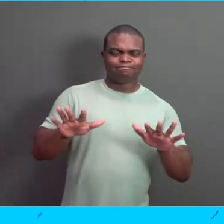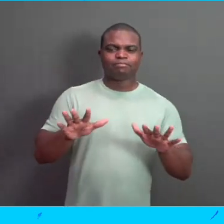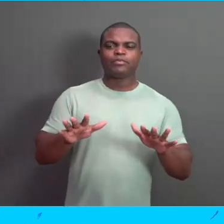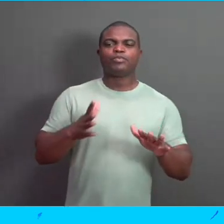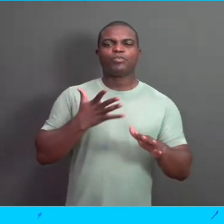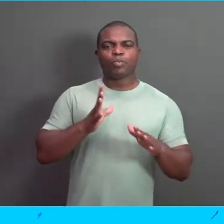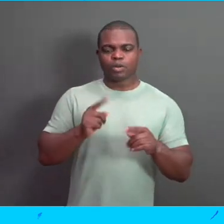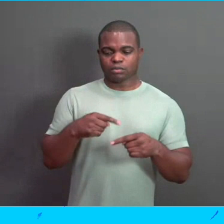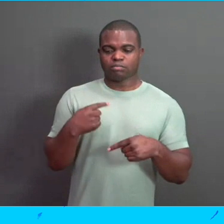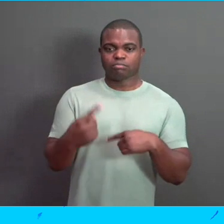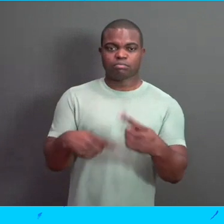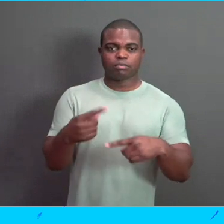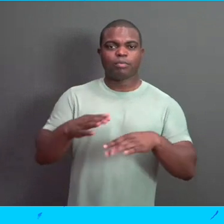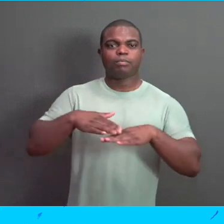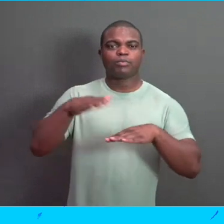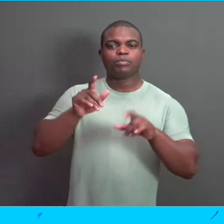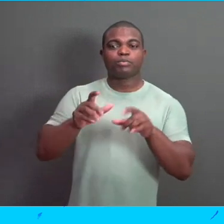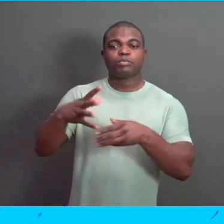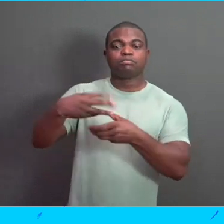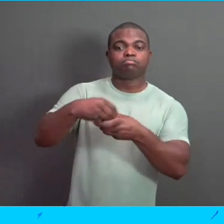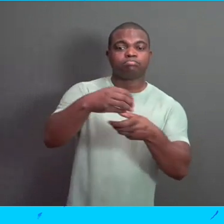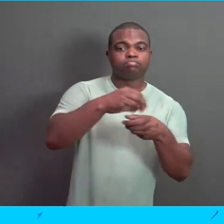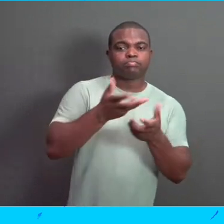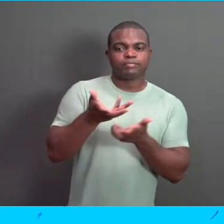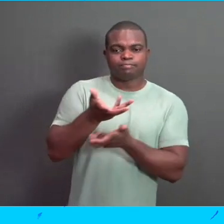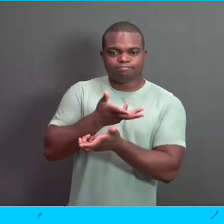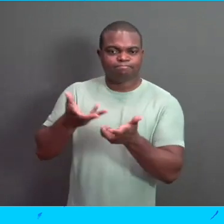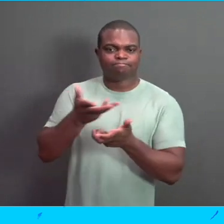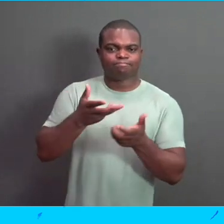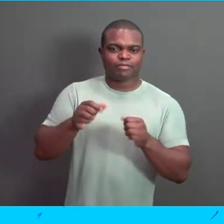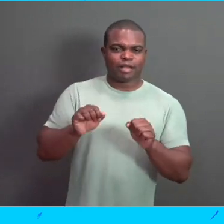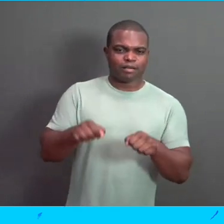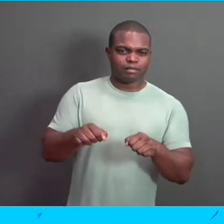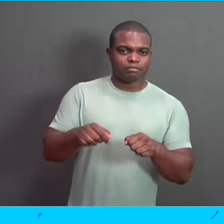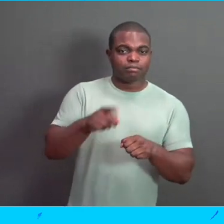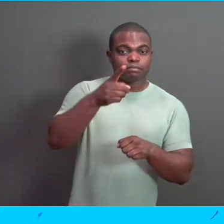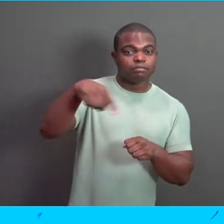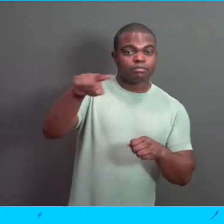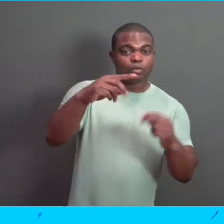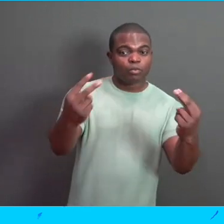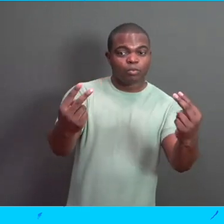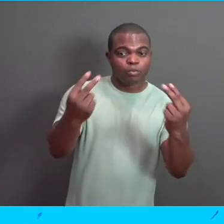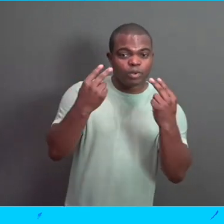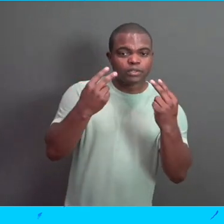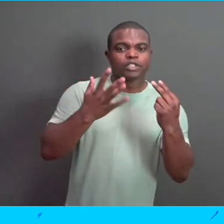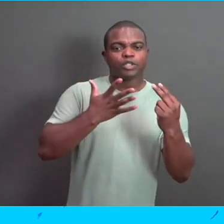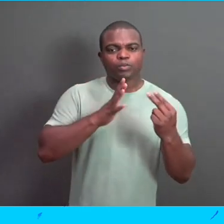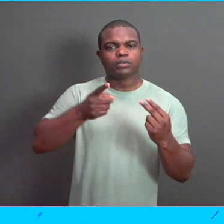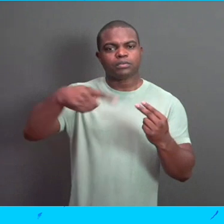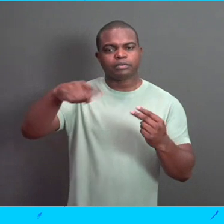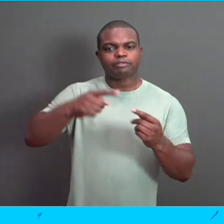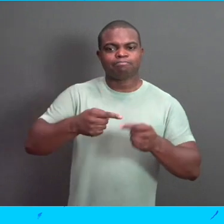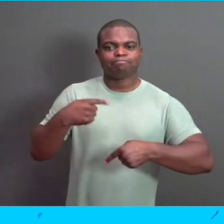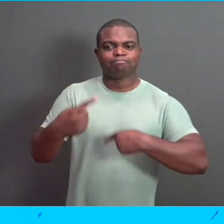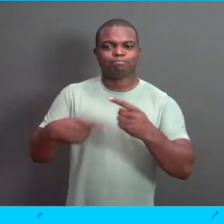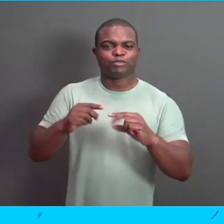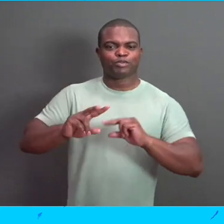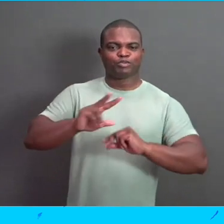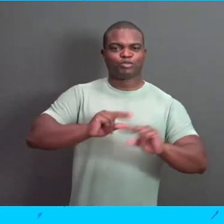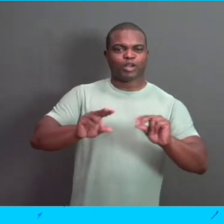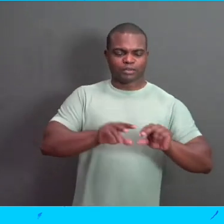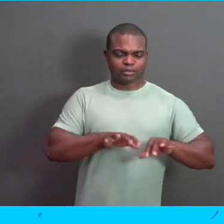avec nous. Dans le chat box, il y a un lien pour les enquêtes. La